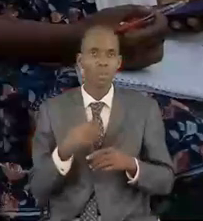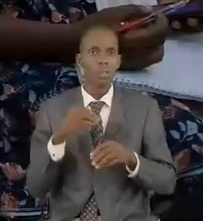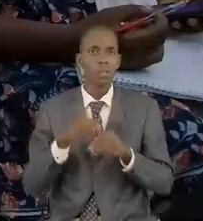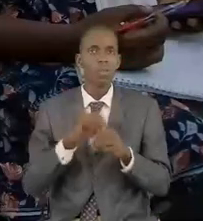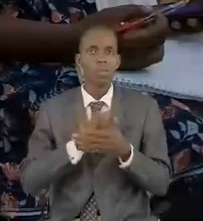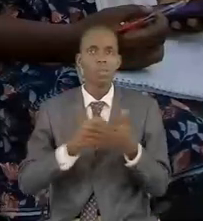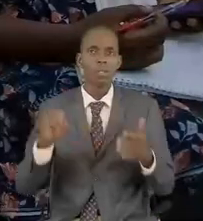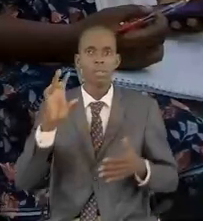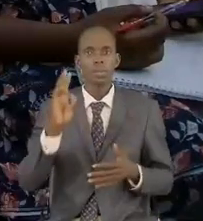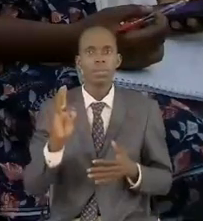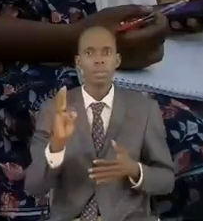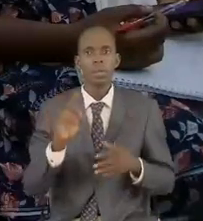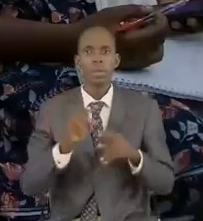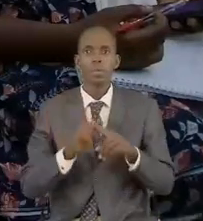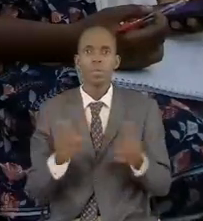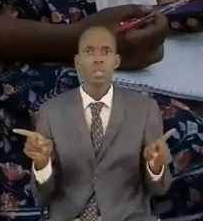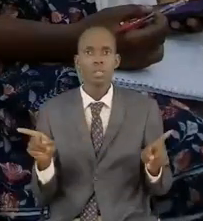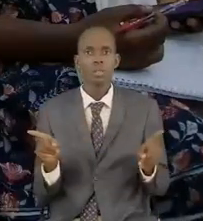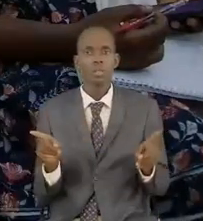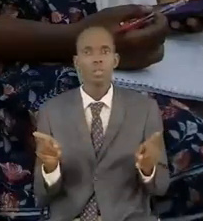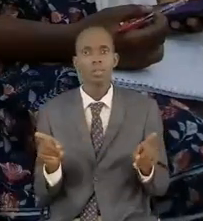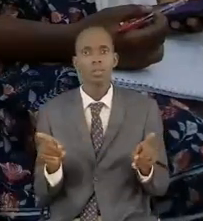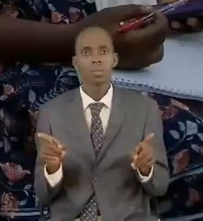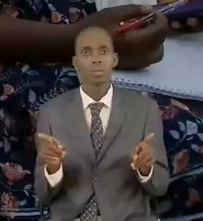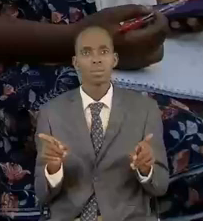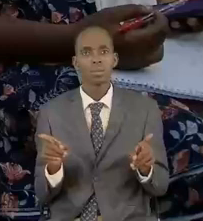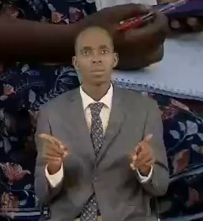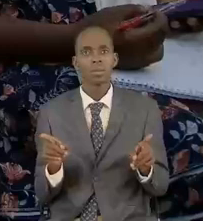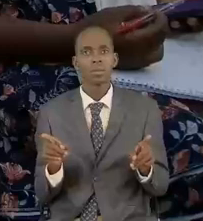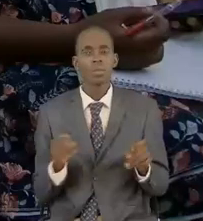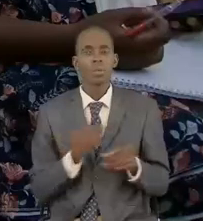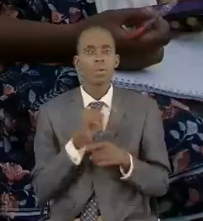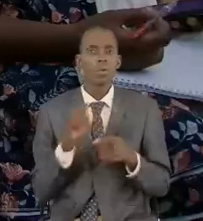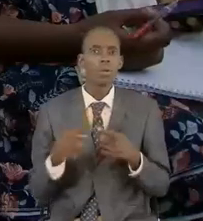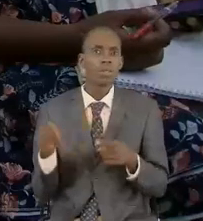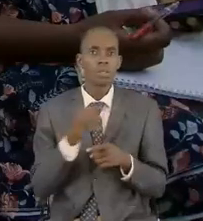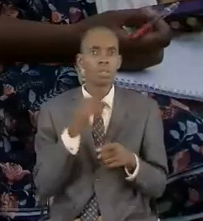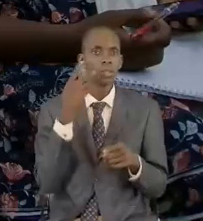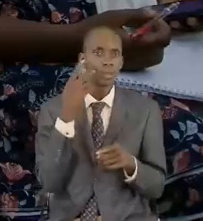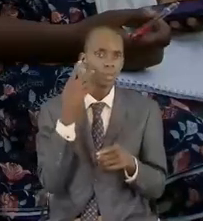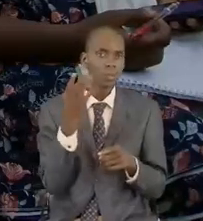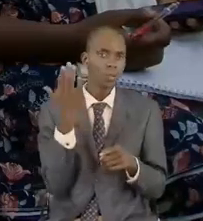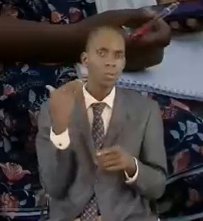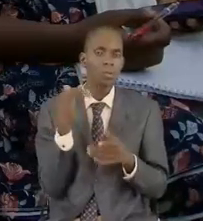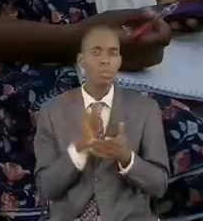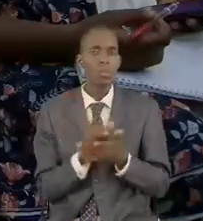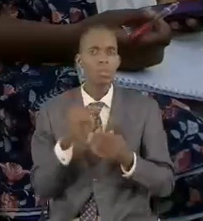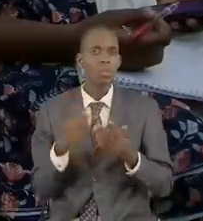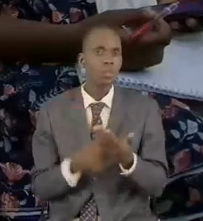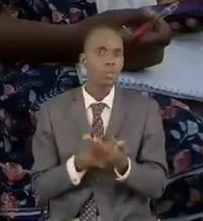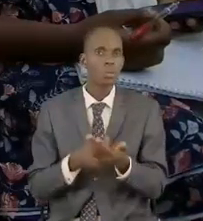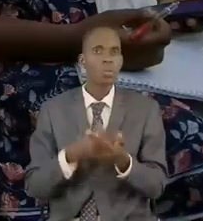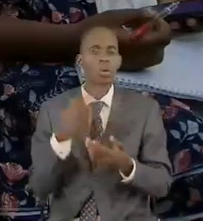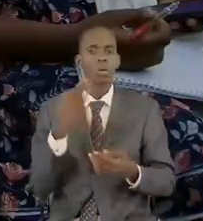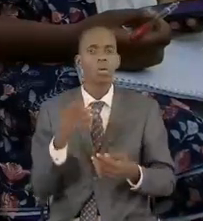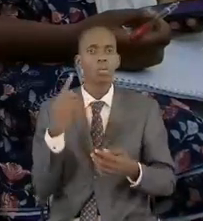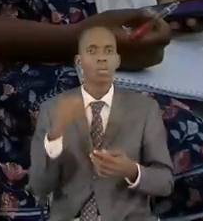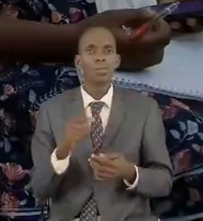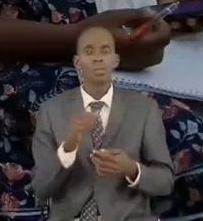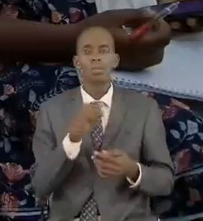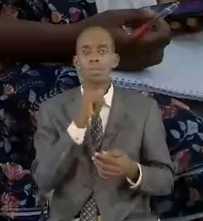au contraire voyant que l'Évangile m'avait été confiée